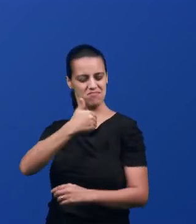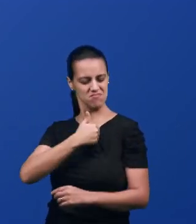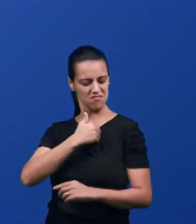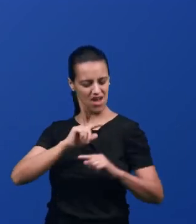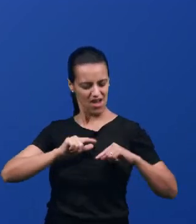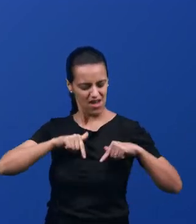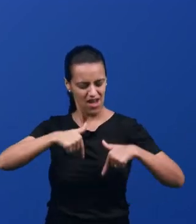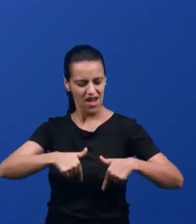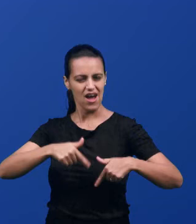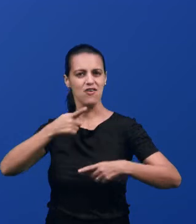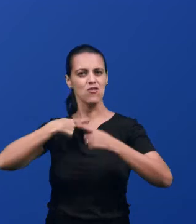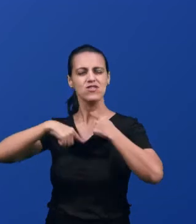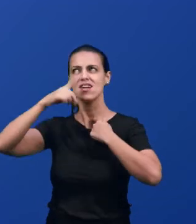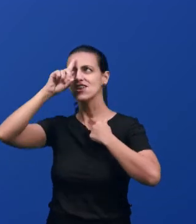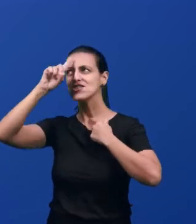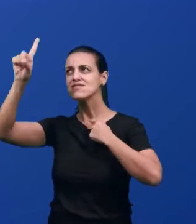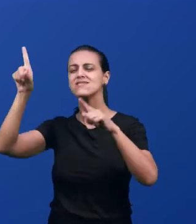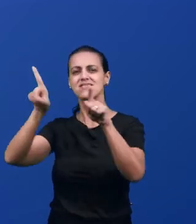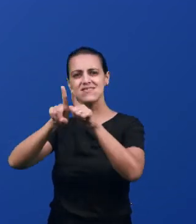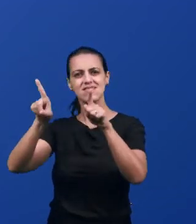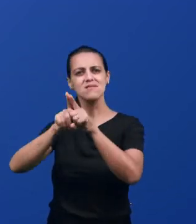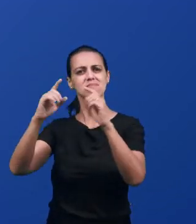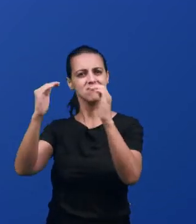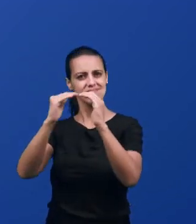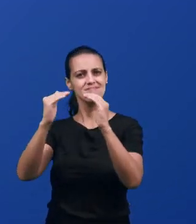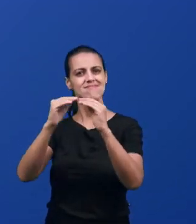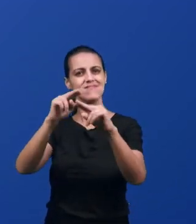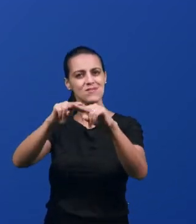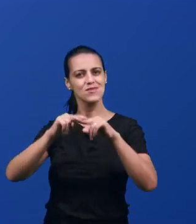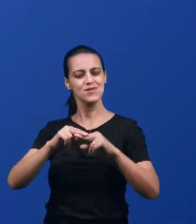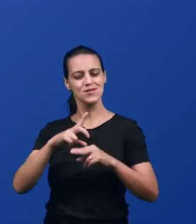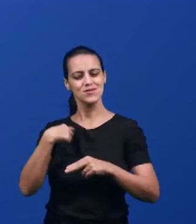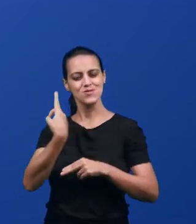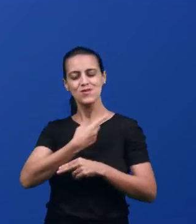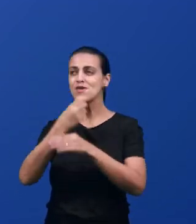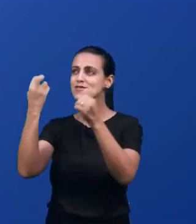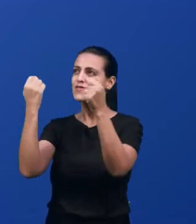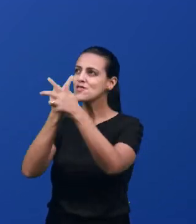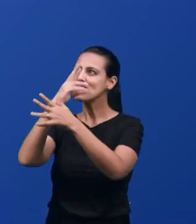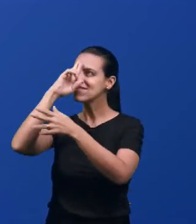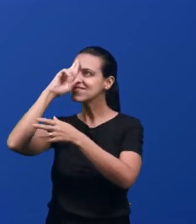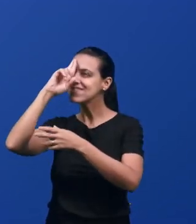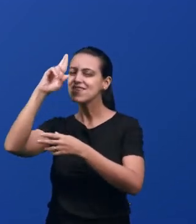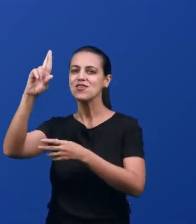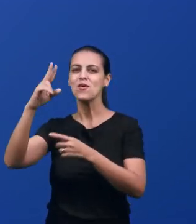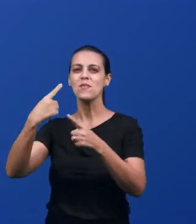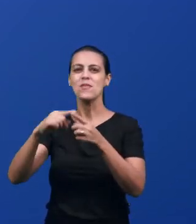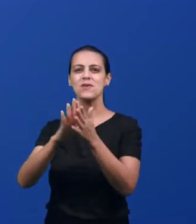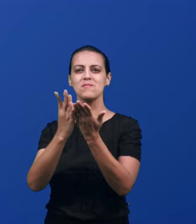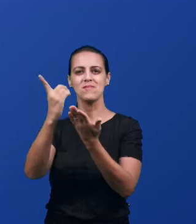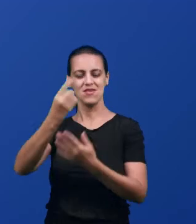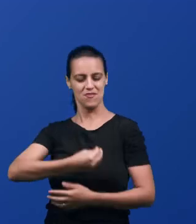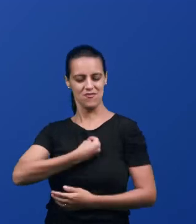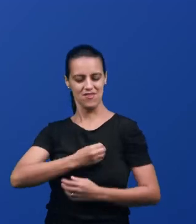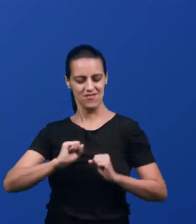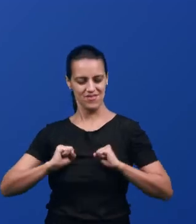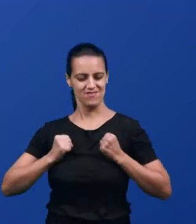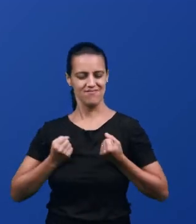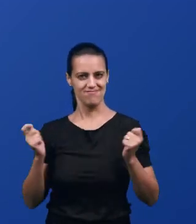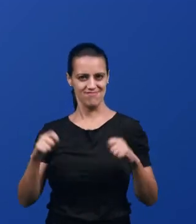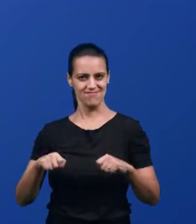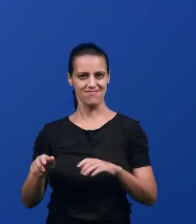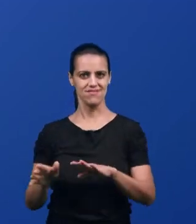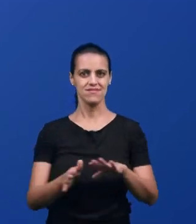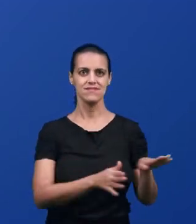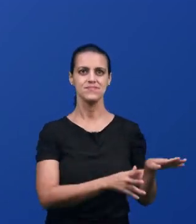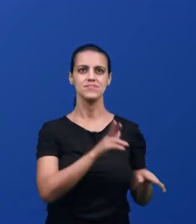Elle arrive aux objectifs, elle touche aux propositions de Père. Pour cela, nous glorifions le Seigneur, parce qu'elle est